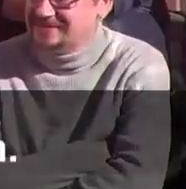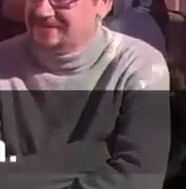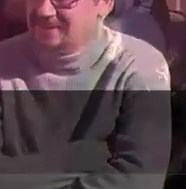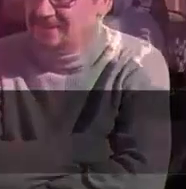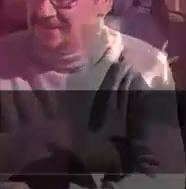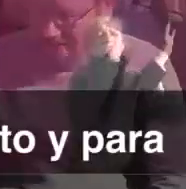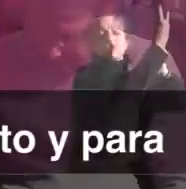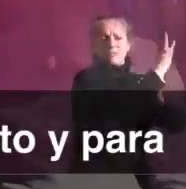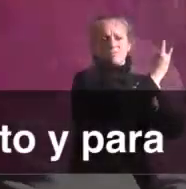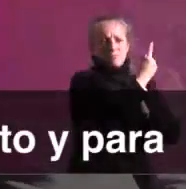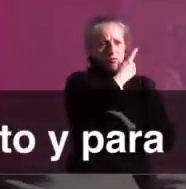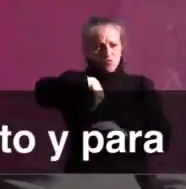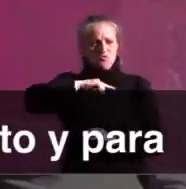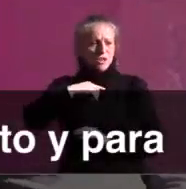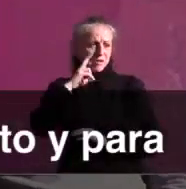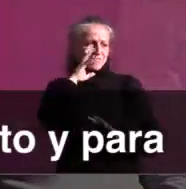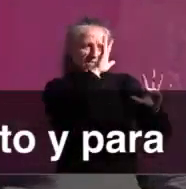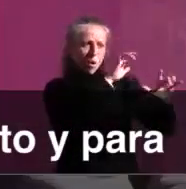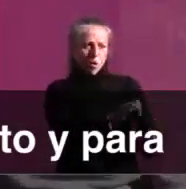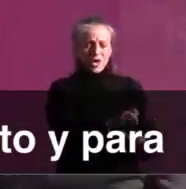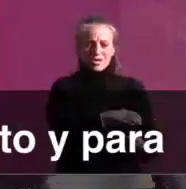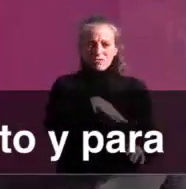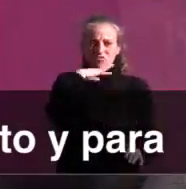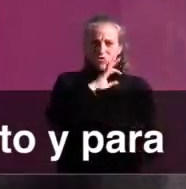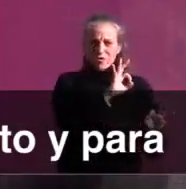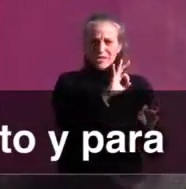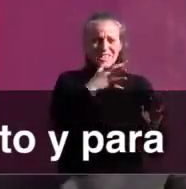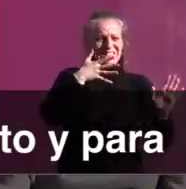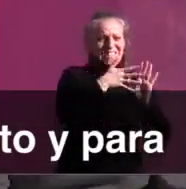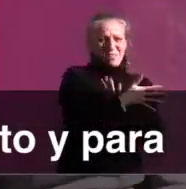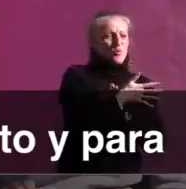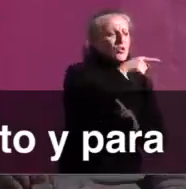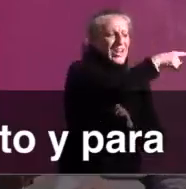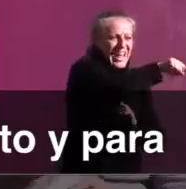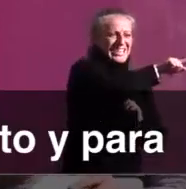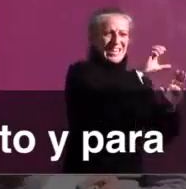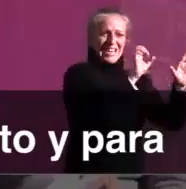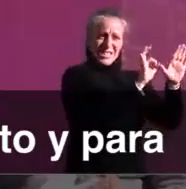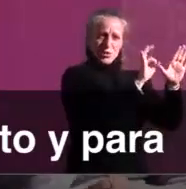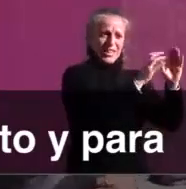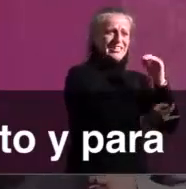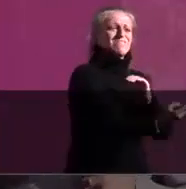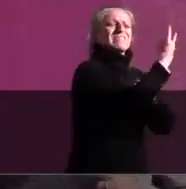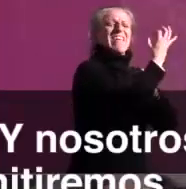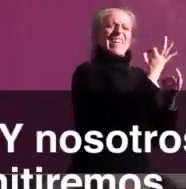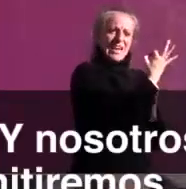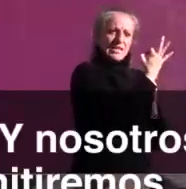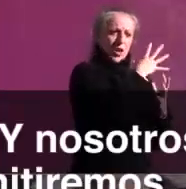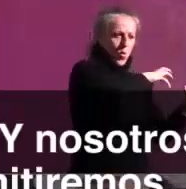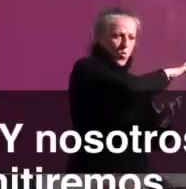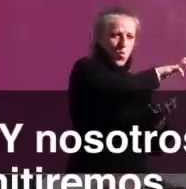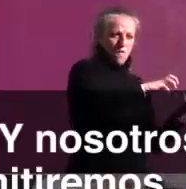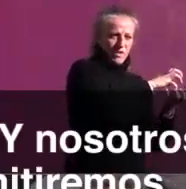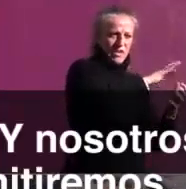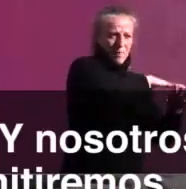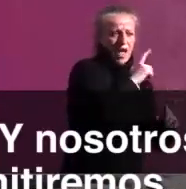molt bé. Sabem que Ciutadans van néixer del conflicte i per animar el conflicte, per atemptar contra